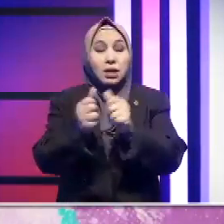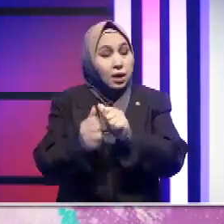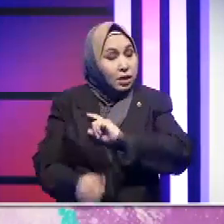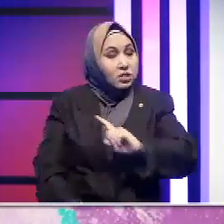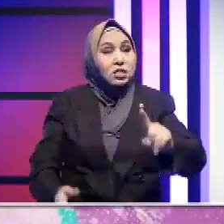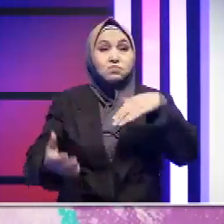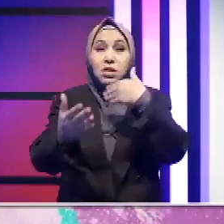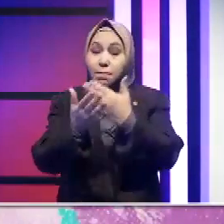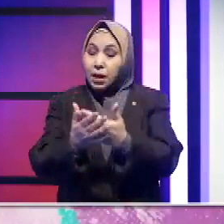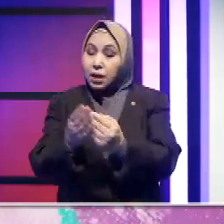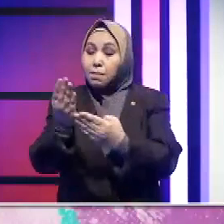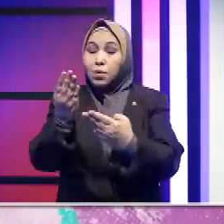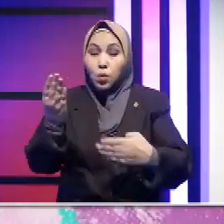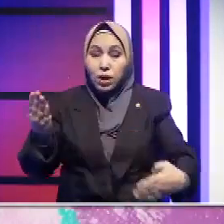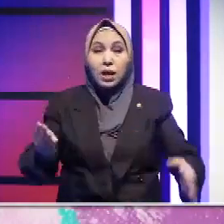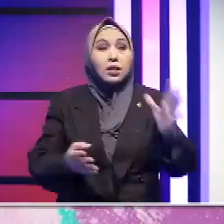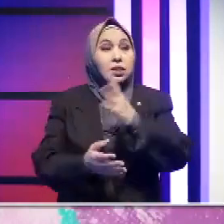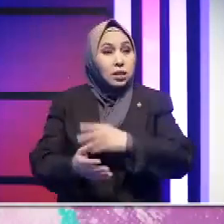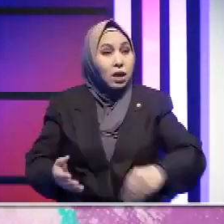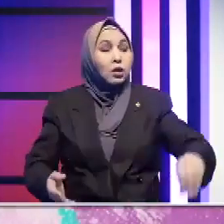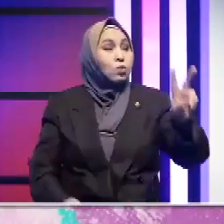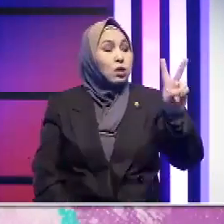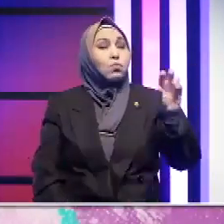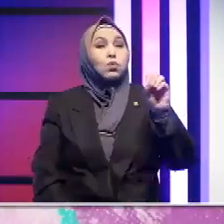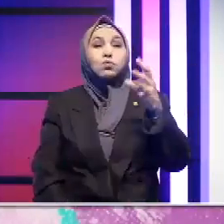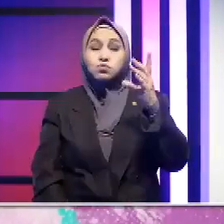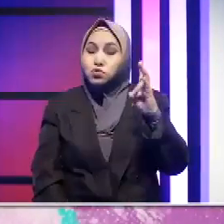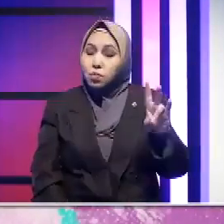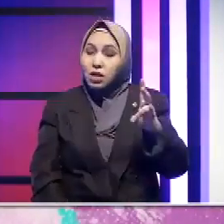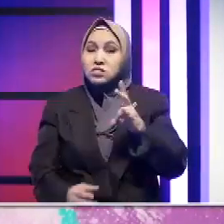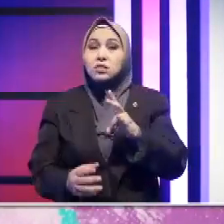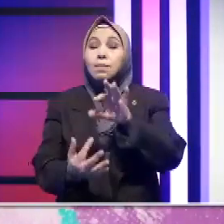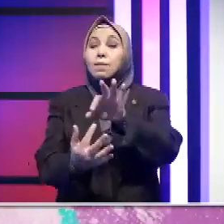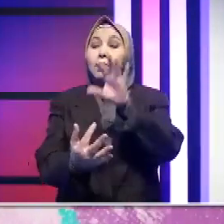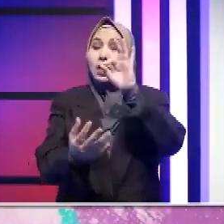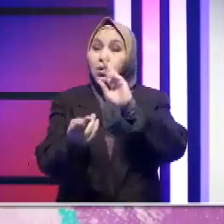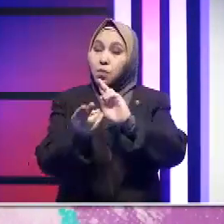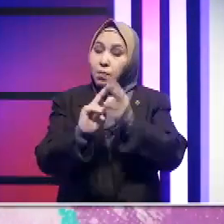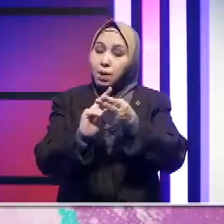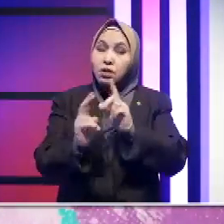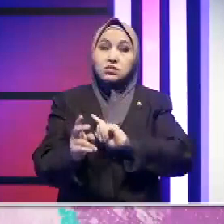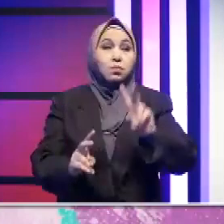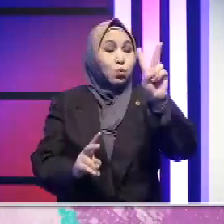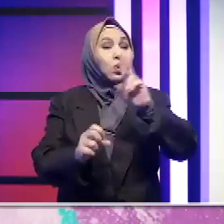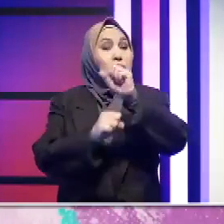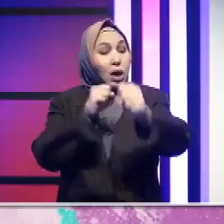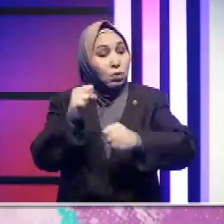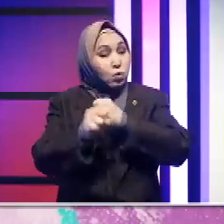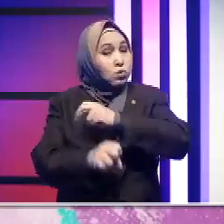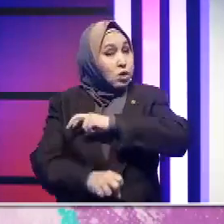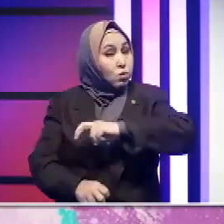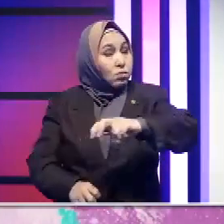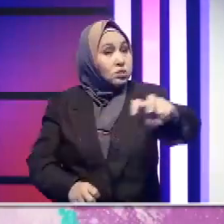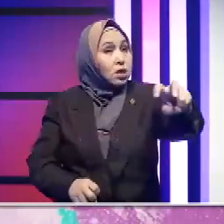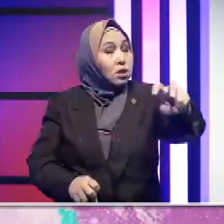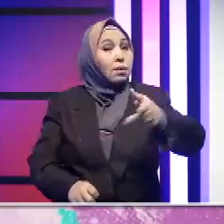apabila sampai ke Brunei saatnya dan 2017 memilih jalan ini 2 tahun itu adalah satu perjalanan yang pastinya